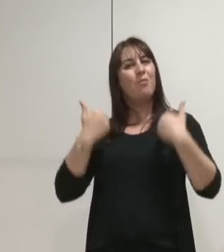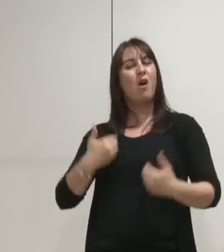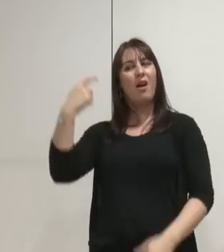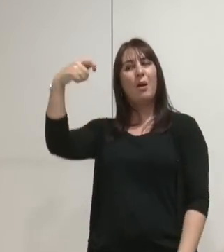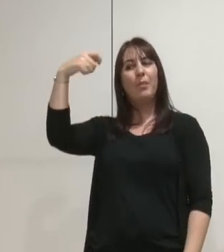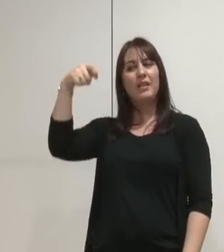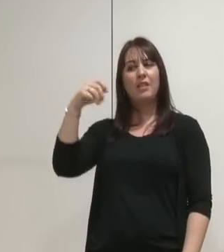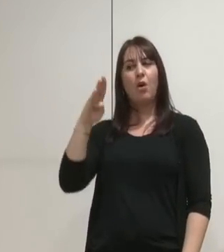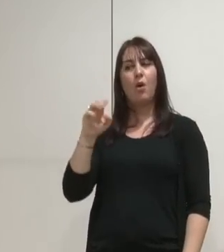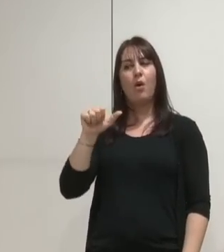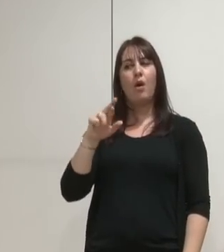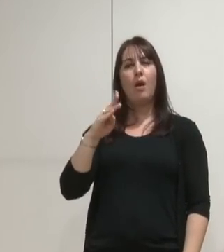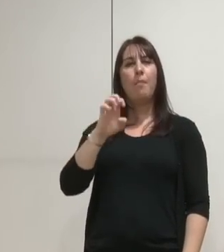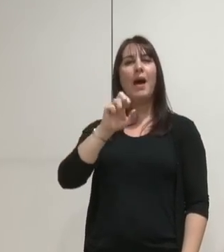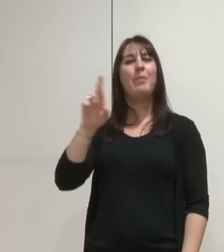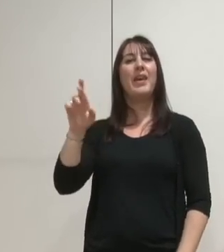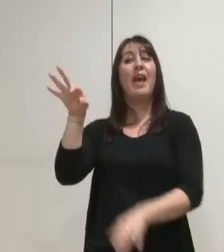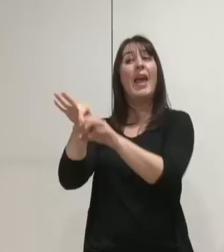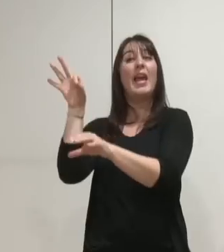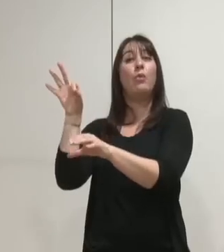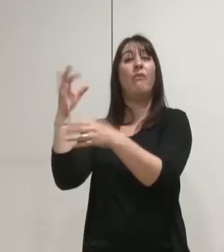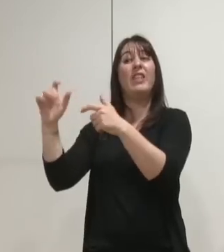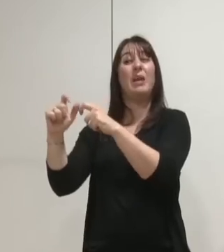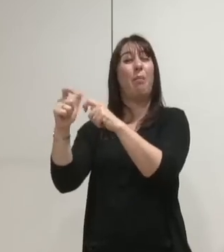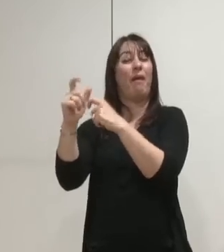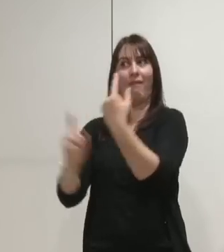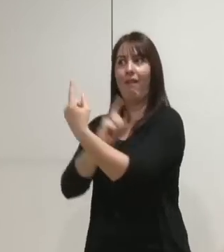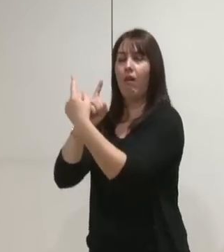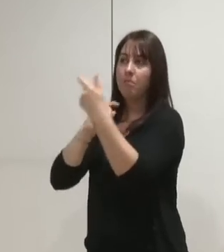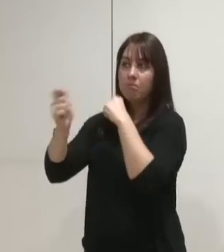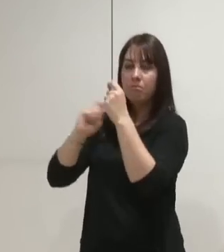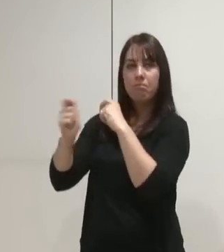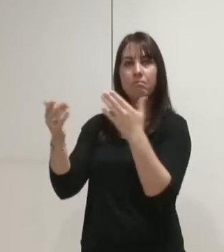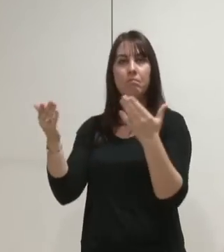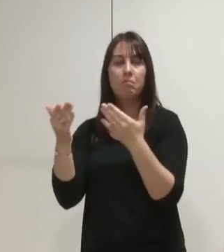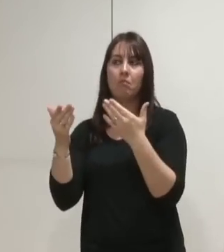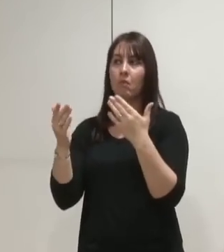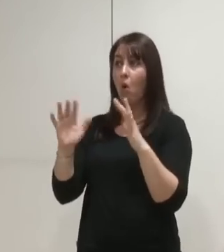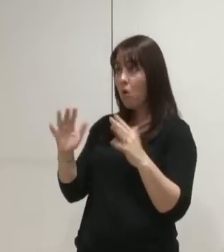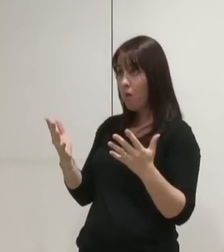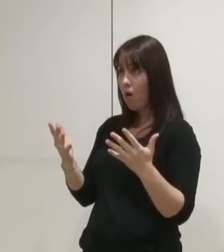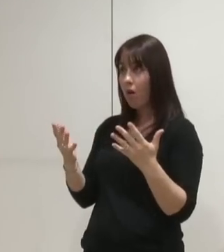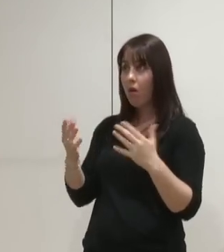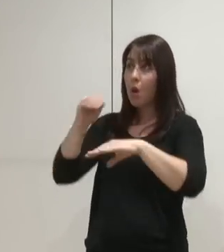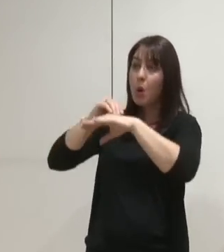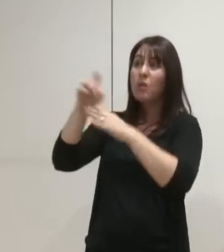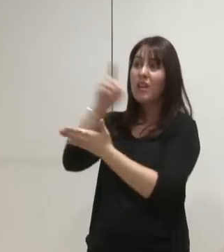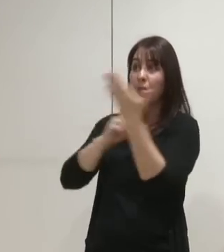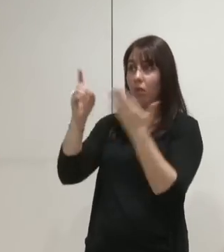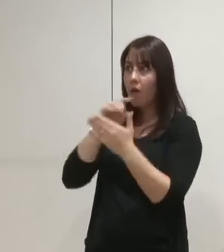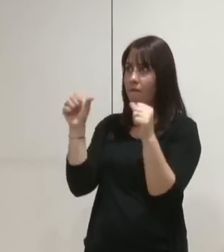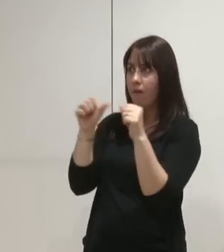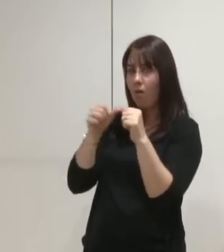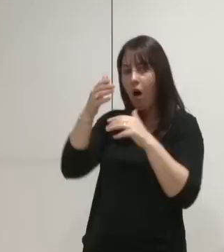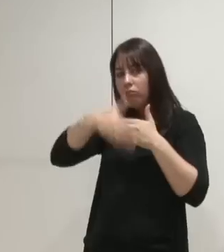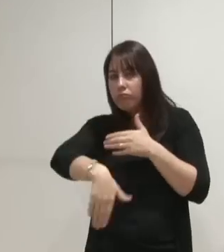président Barbier un petit peu après son élection donc d'interpeller sur savoir que que va faire le Conseil départemental dans cette